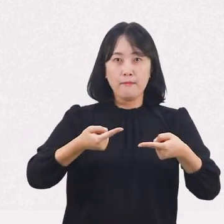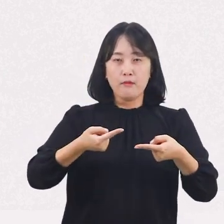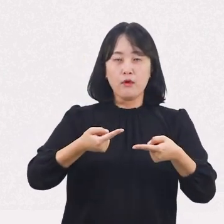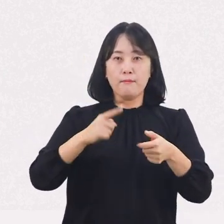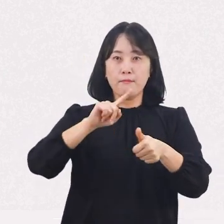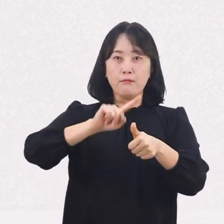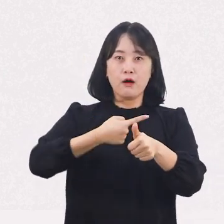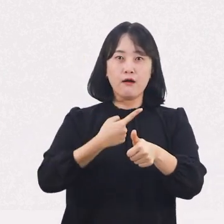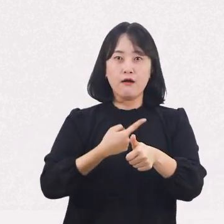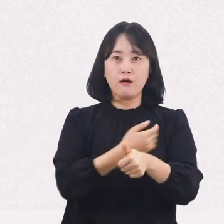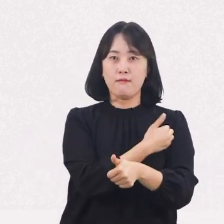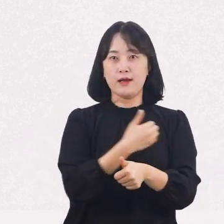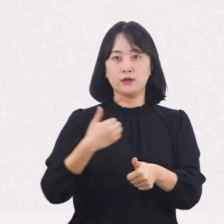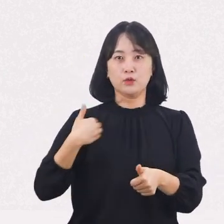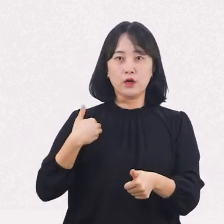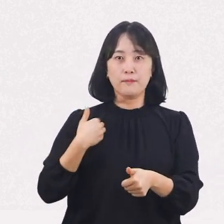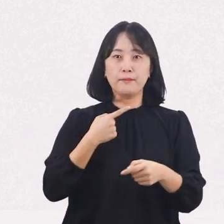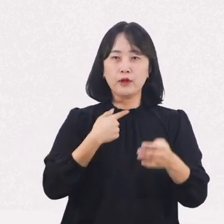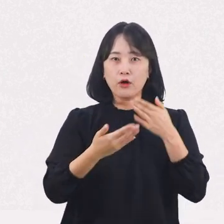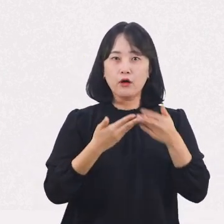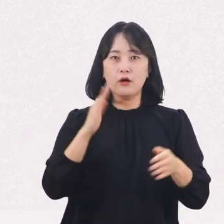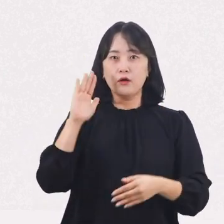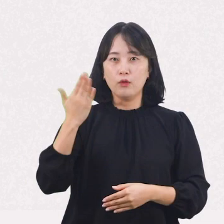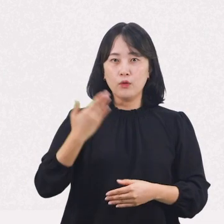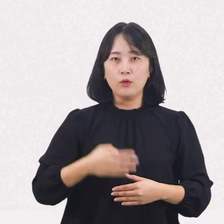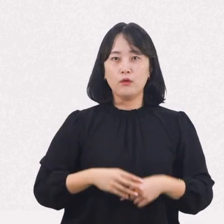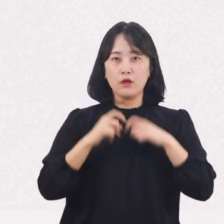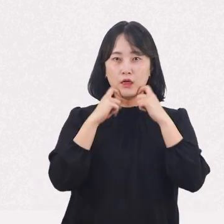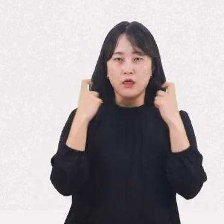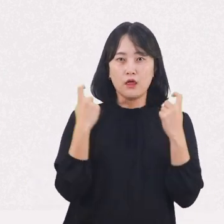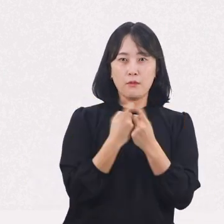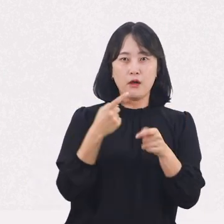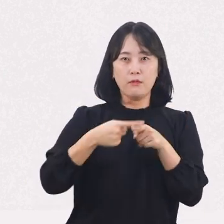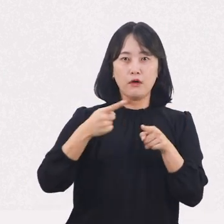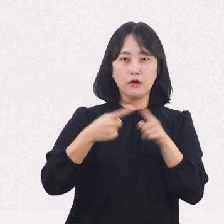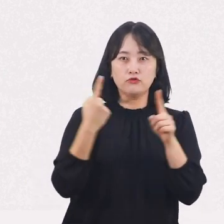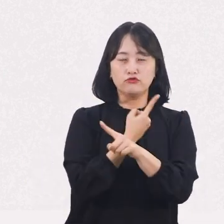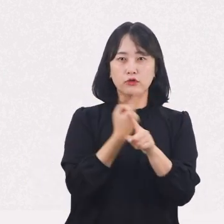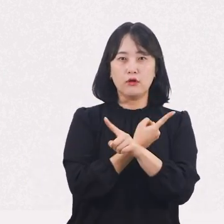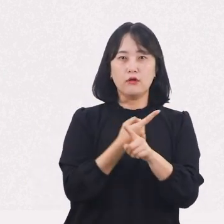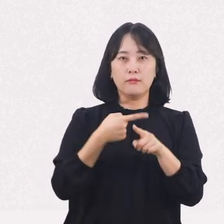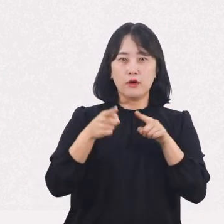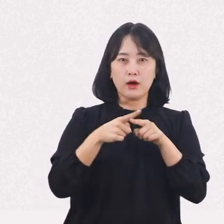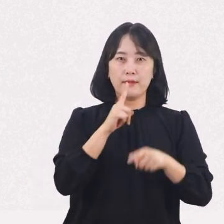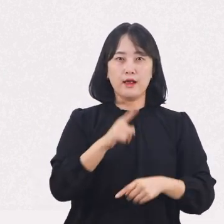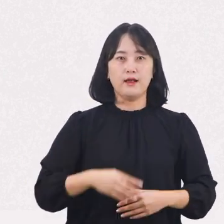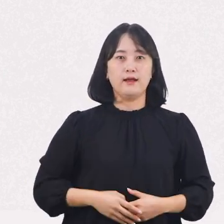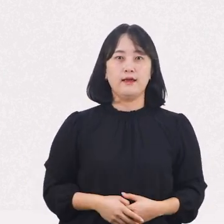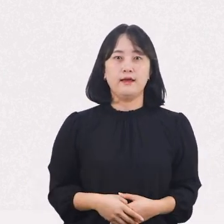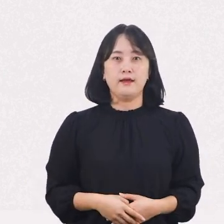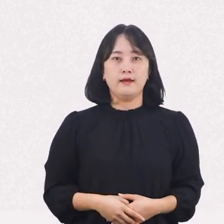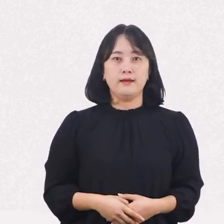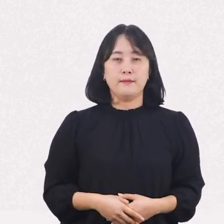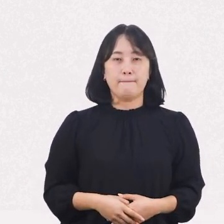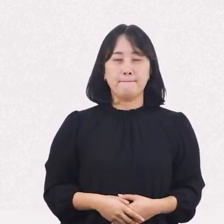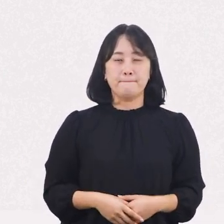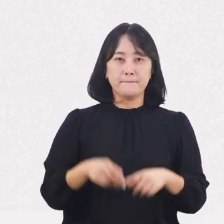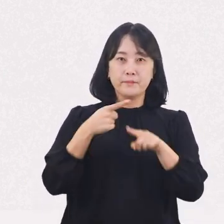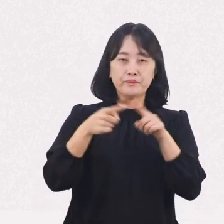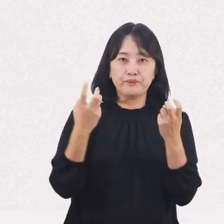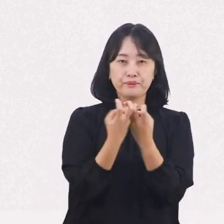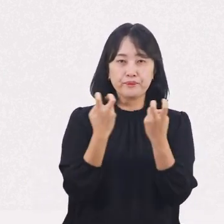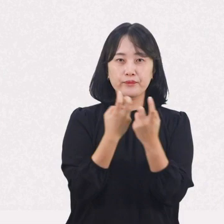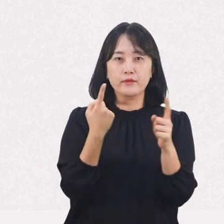경험하고 적절한 평가를 받을 수 있도록 개별화된 평가로 수정하여 평가하는 것을 말합니다. 평가